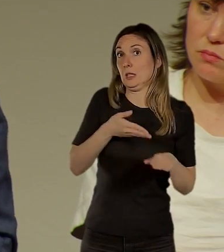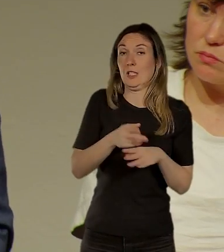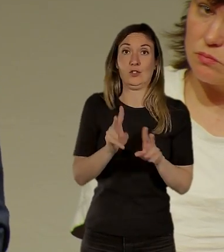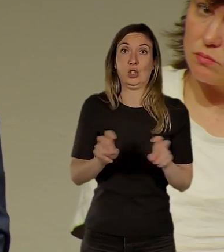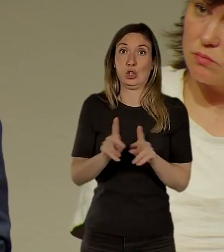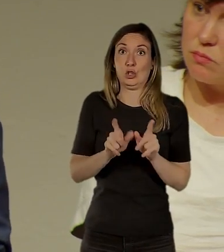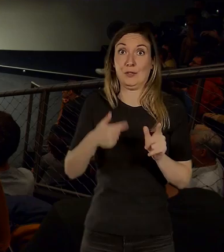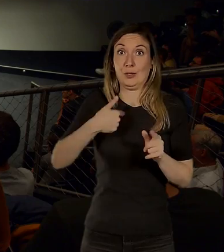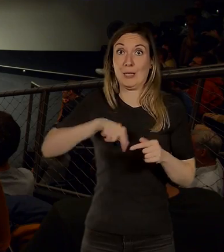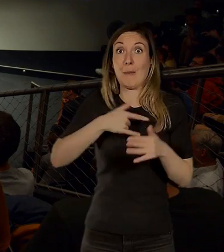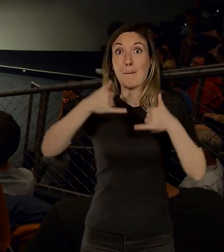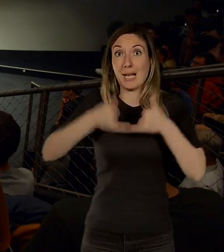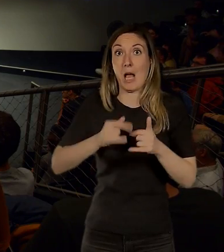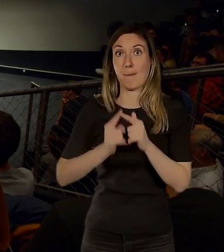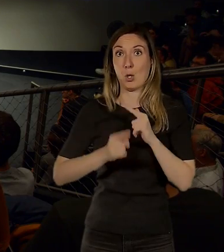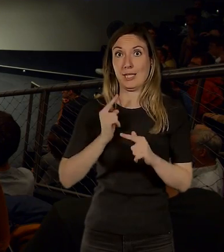Tak poprosím, kdo má teďkon